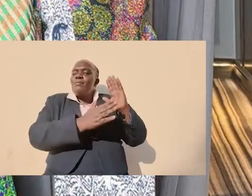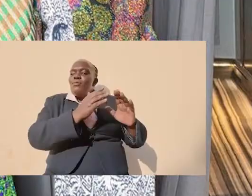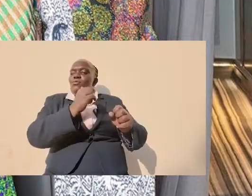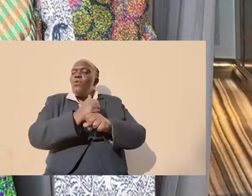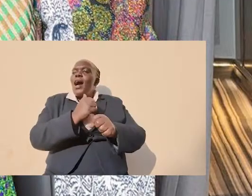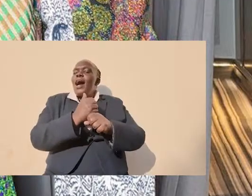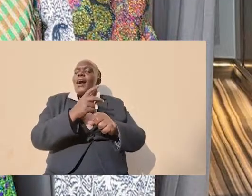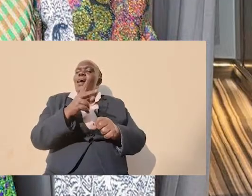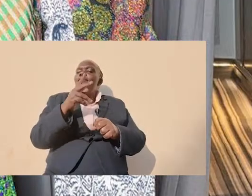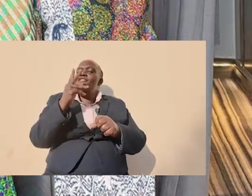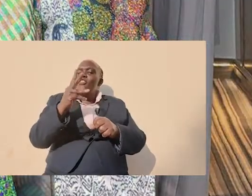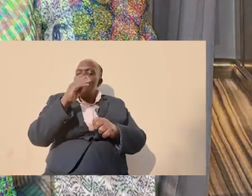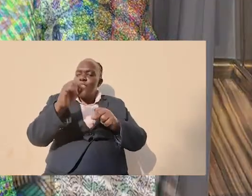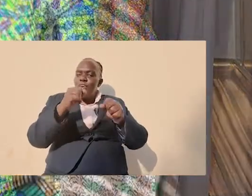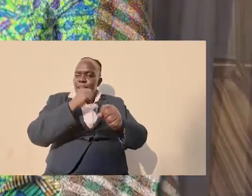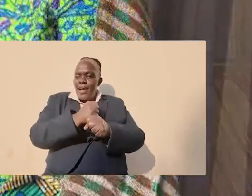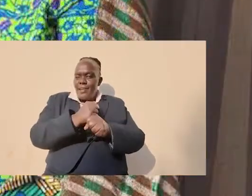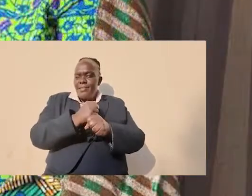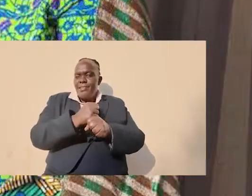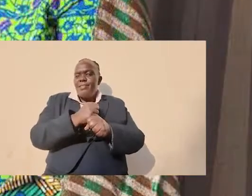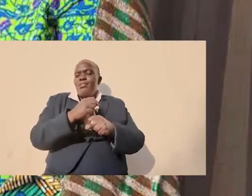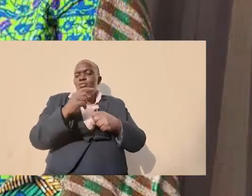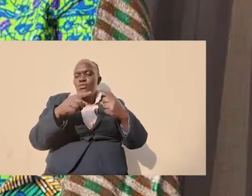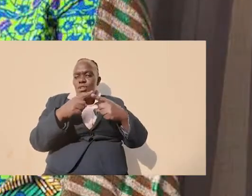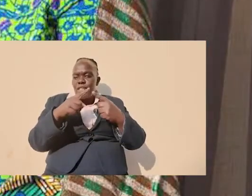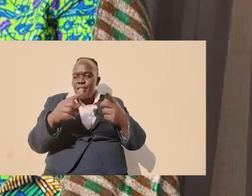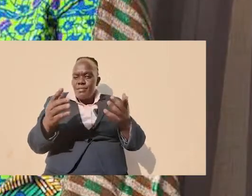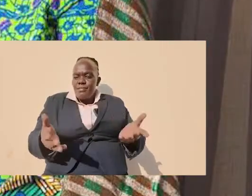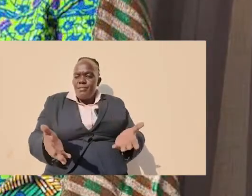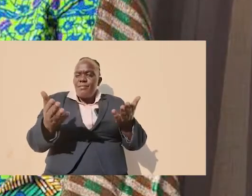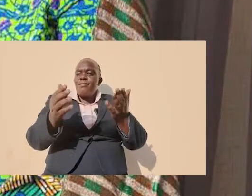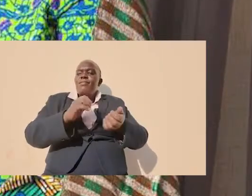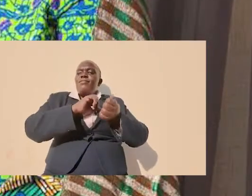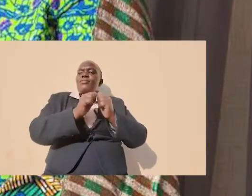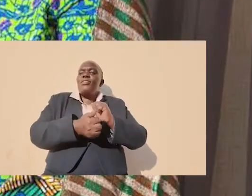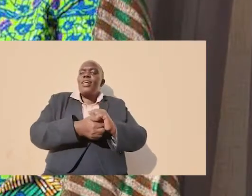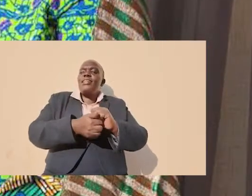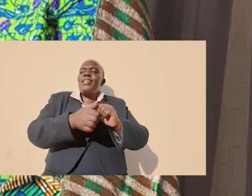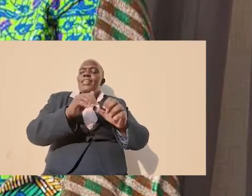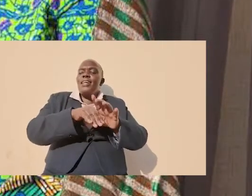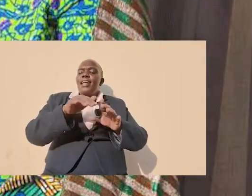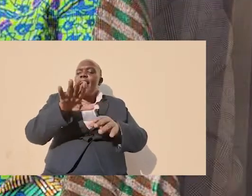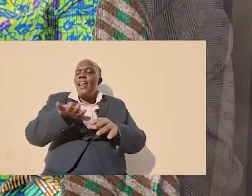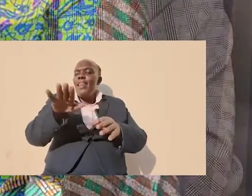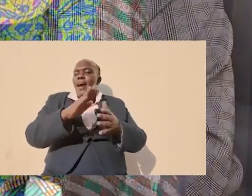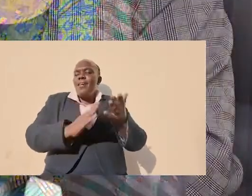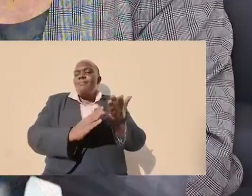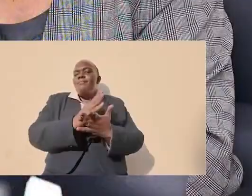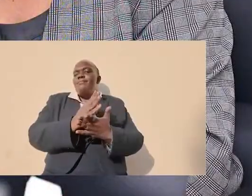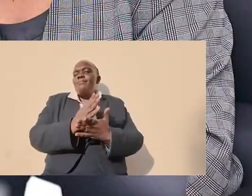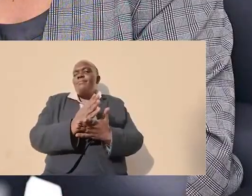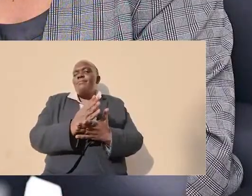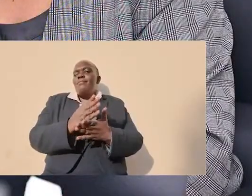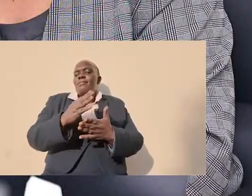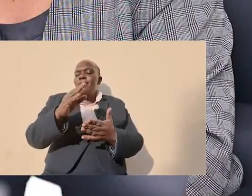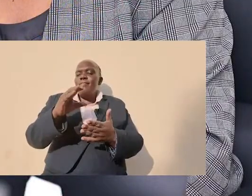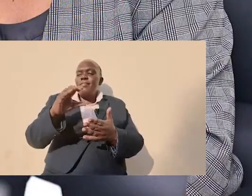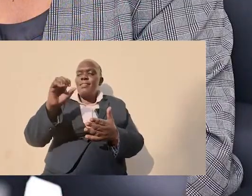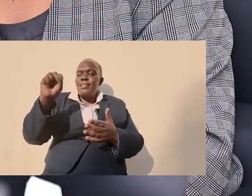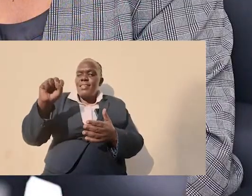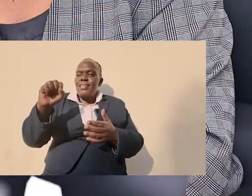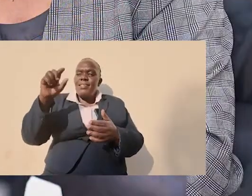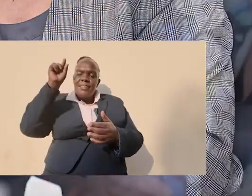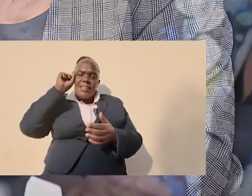African Union zimehimiza kuharakishwa kwa kuridhiwa kwa mkataba wa kupambana na ukatili. Mahakama imeanza